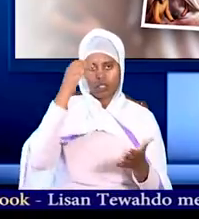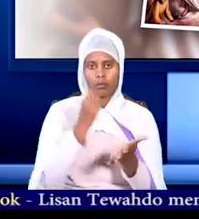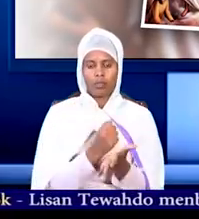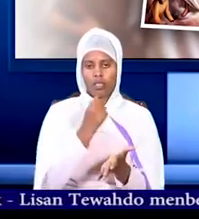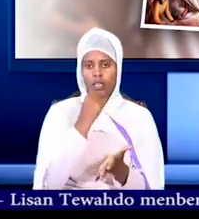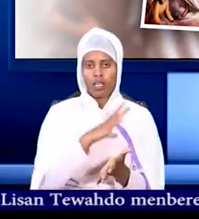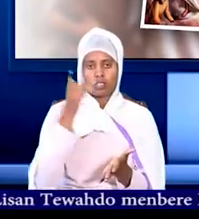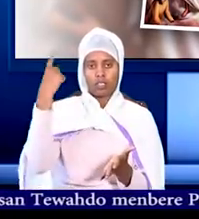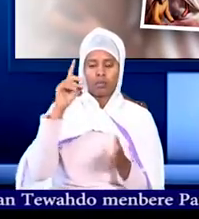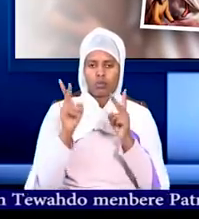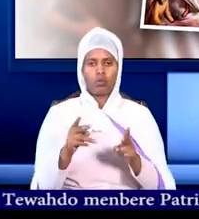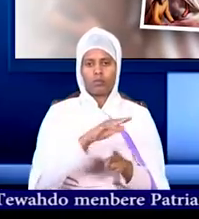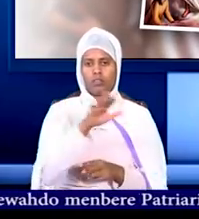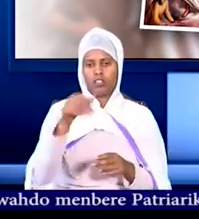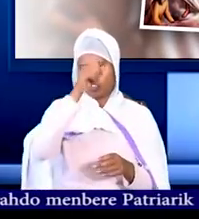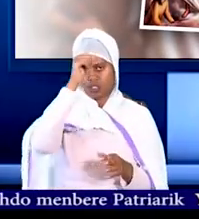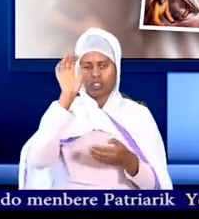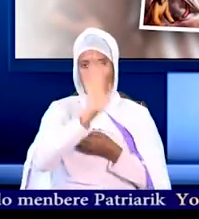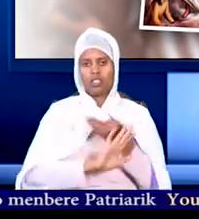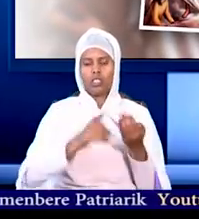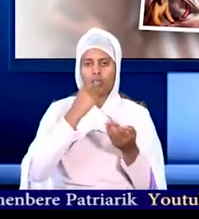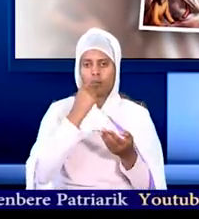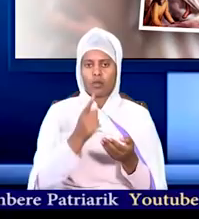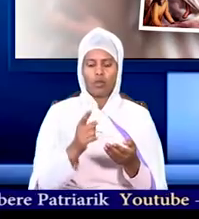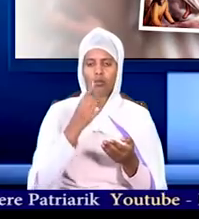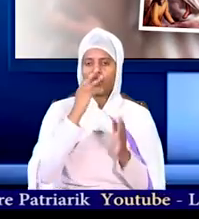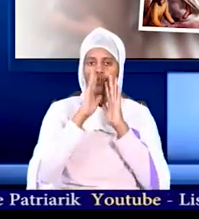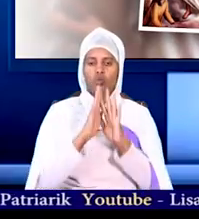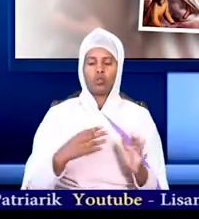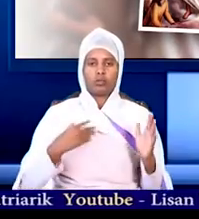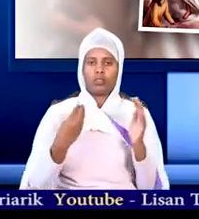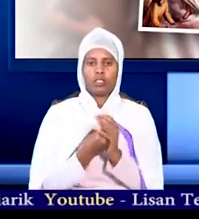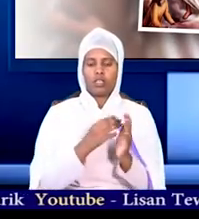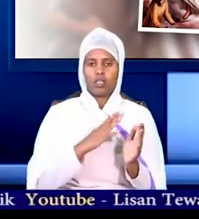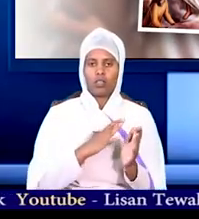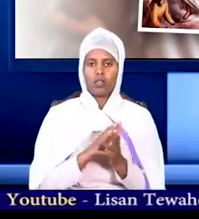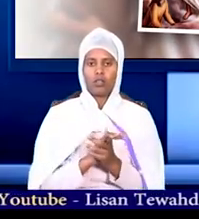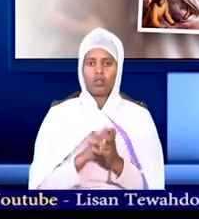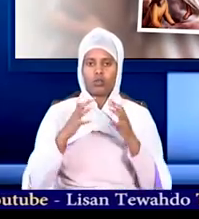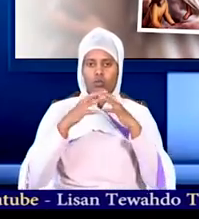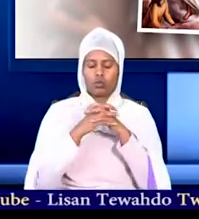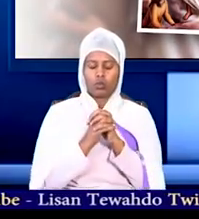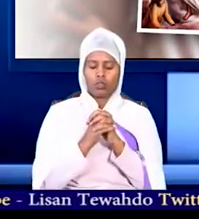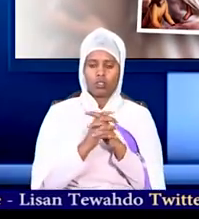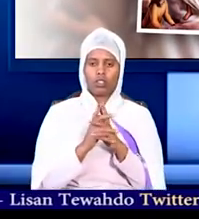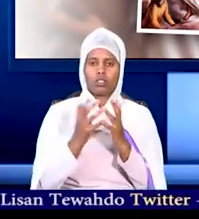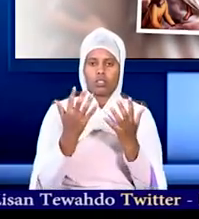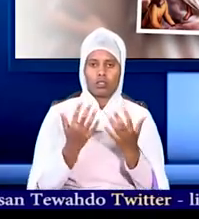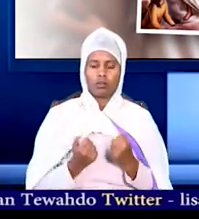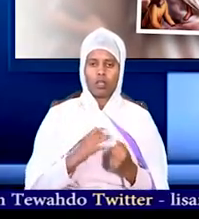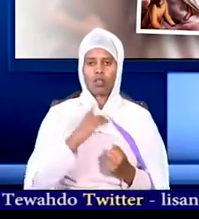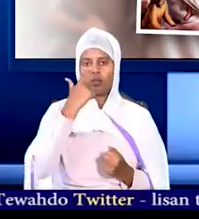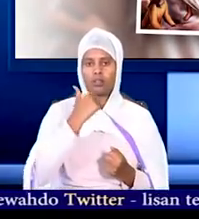ውን ካብዚ መከራ እዚ ክትስውረና ብማለት እንድሕር ፀኒና ሎሚ ውን መንፈስ ቅዱስ ምሳና ኣሎ እግዚኣብሔር ምሳና ኣሎ